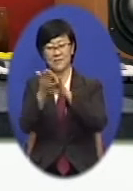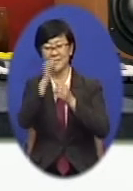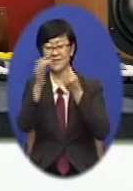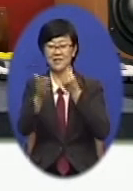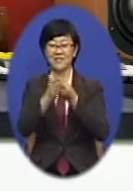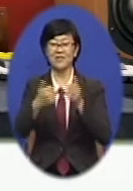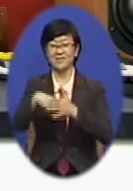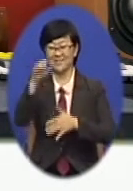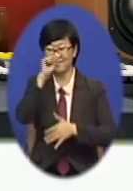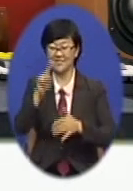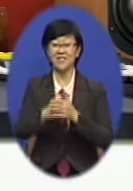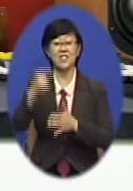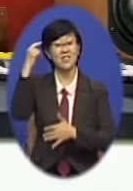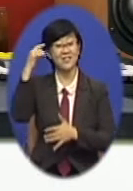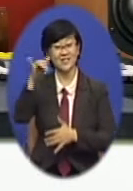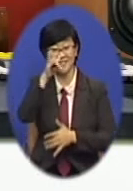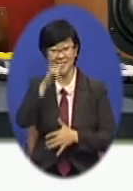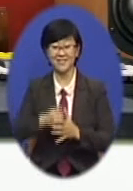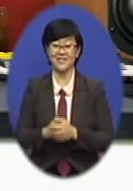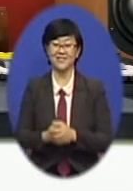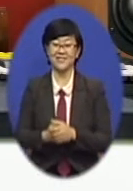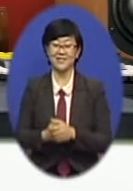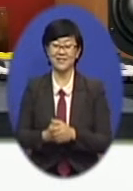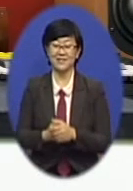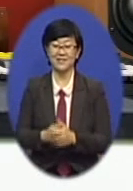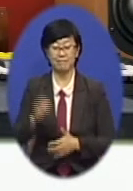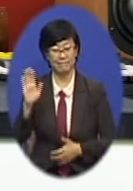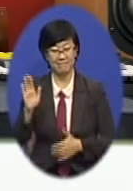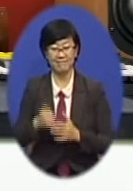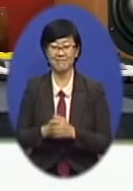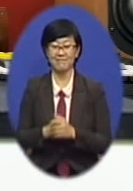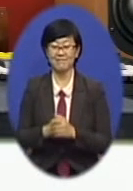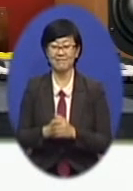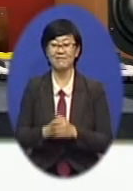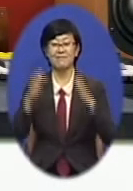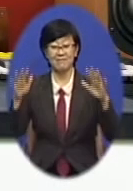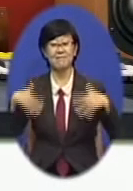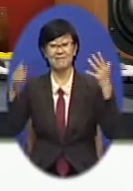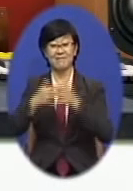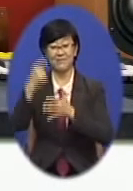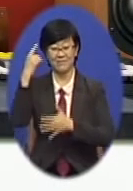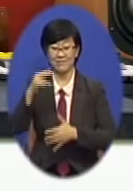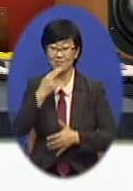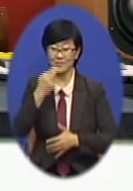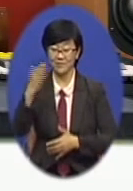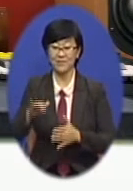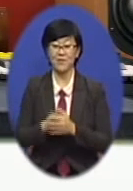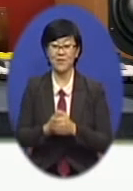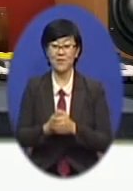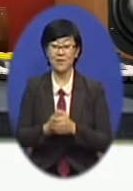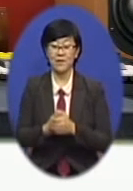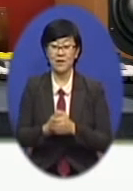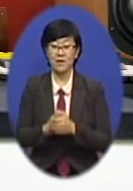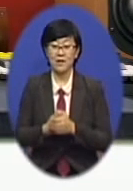같아요. 아, 네. 무슨 뭐 추억 같은 게 있으신가요? 아니 뭐 이렇게 가을에 대한 추억은 없지만 네. 그래도